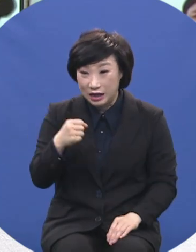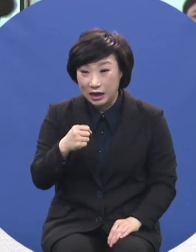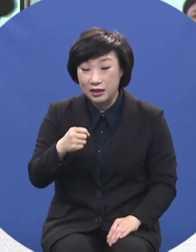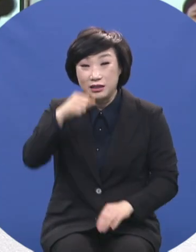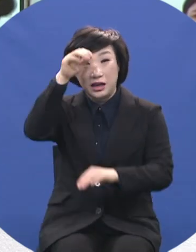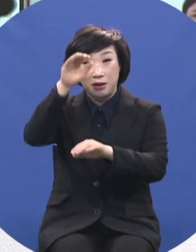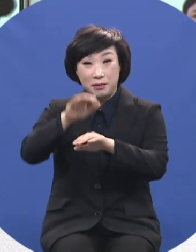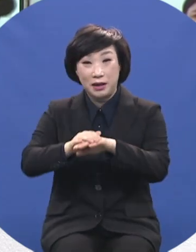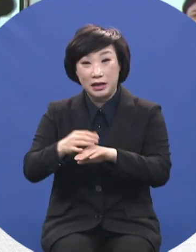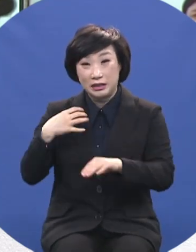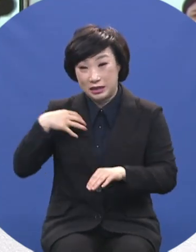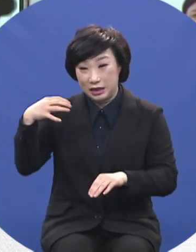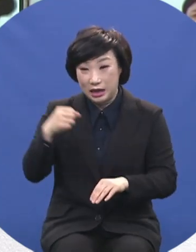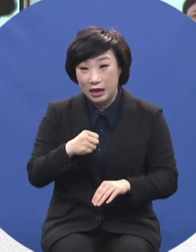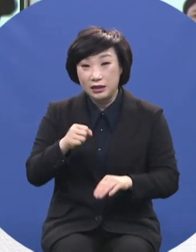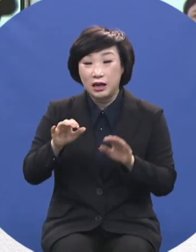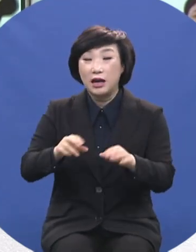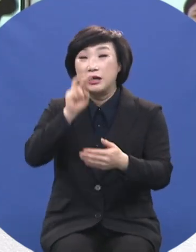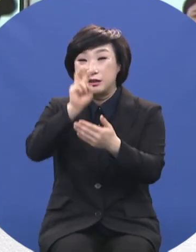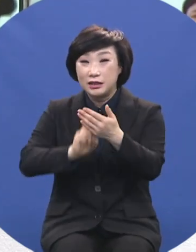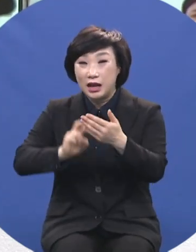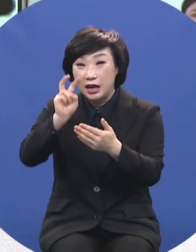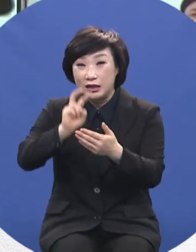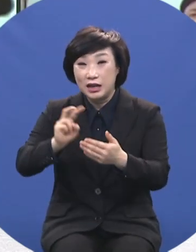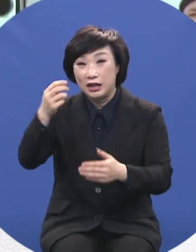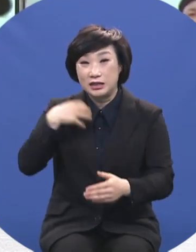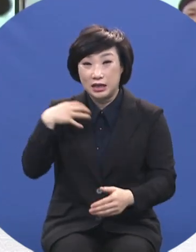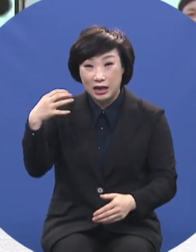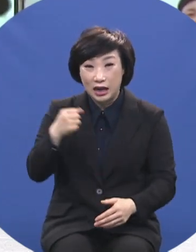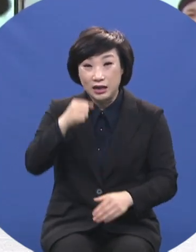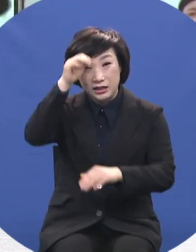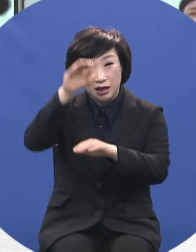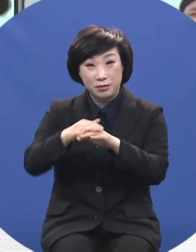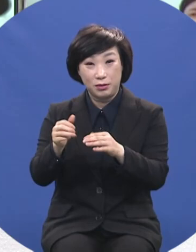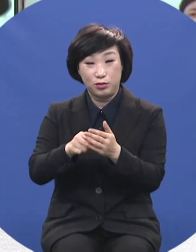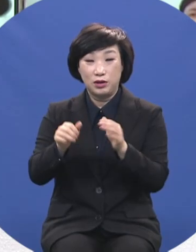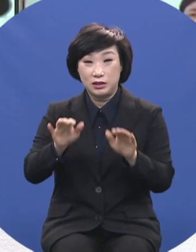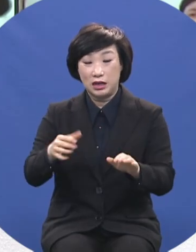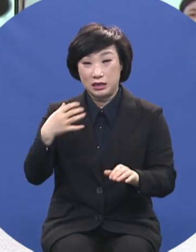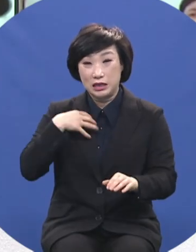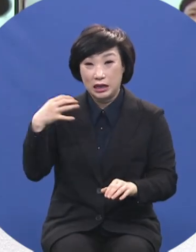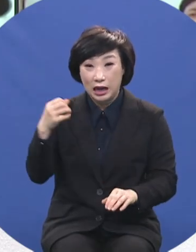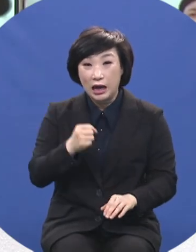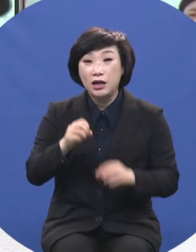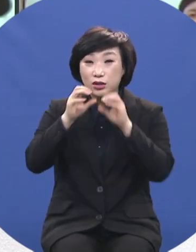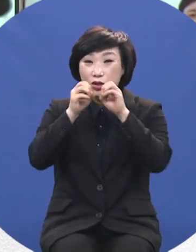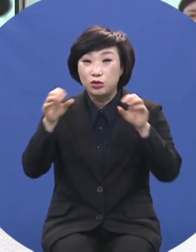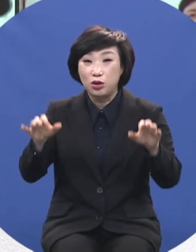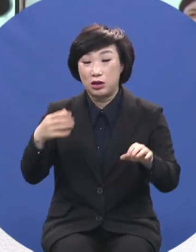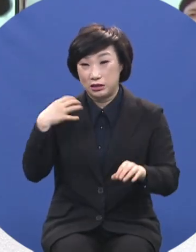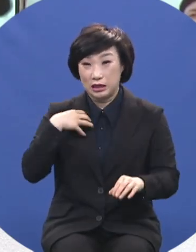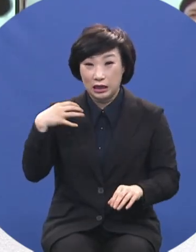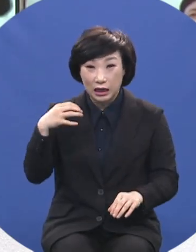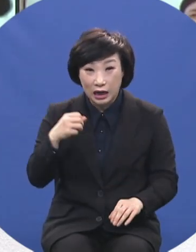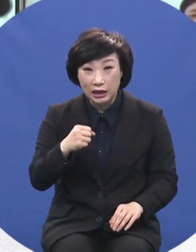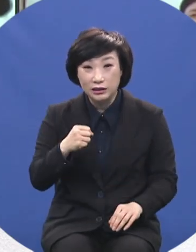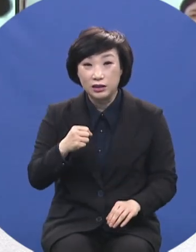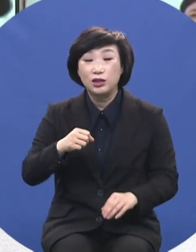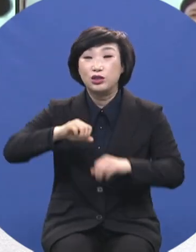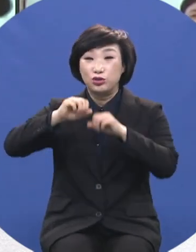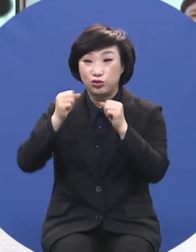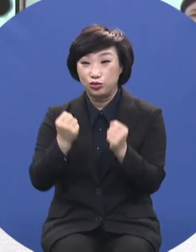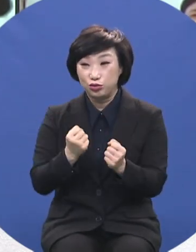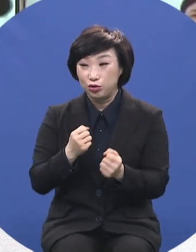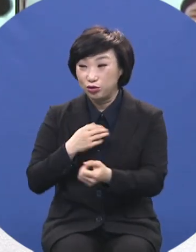짓는 예배와 책임을 짓는 찬양과 책임을 짓는 예물과 책임을 짓는 전도와 책임을 짓는